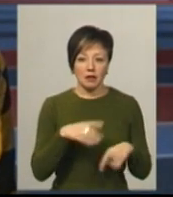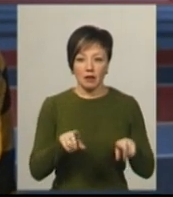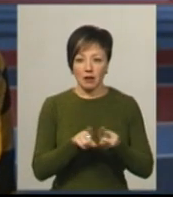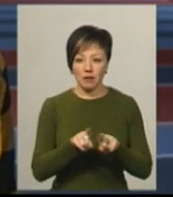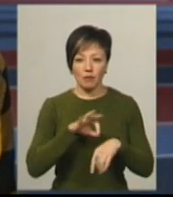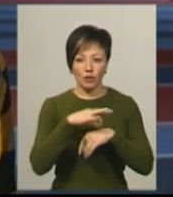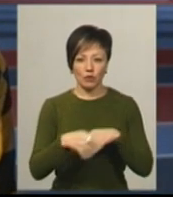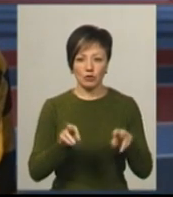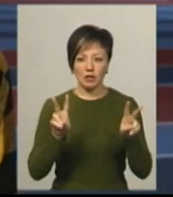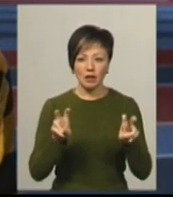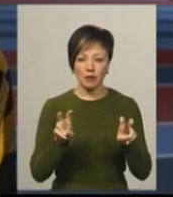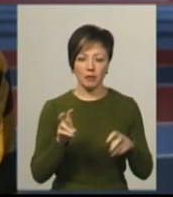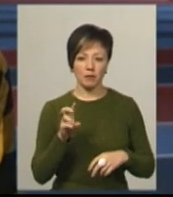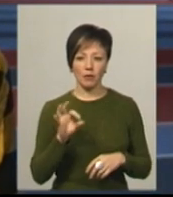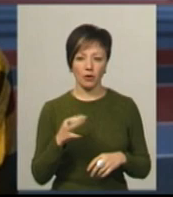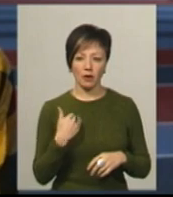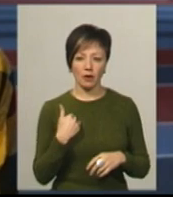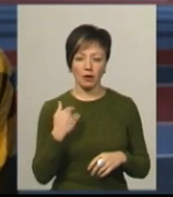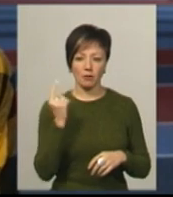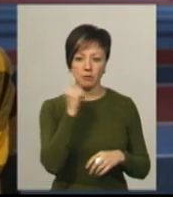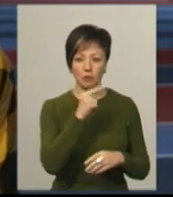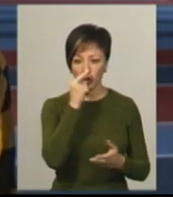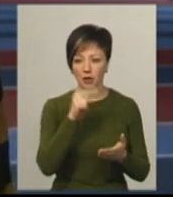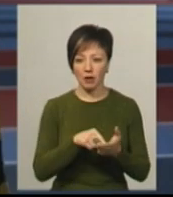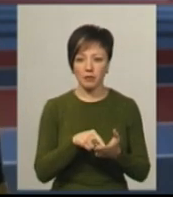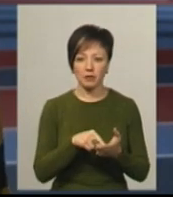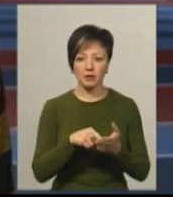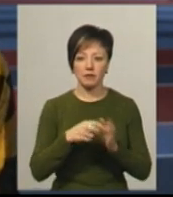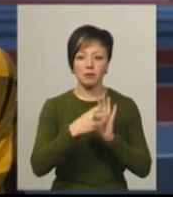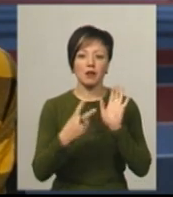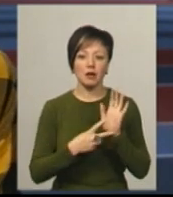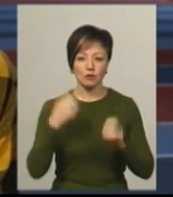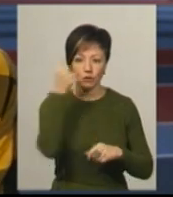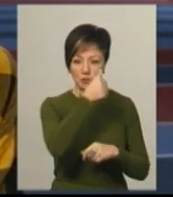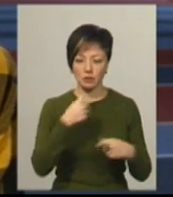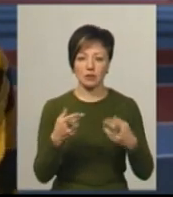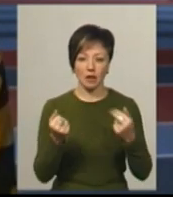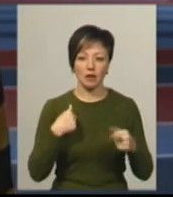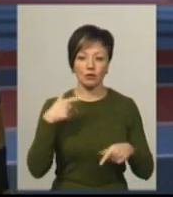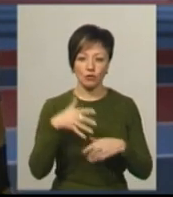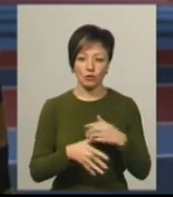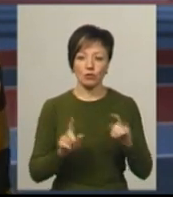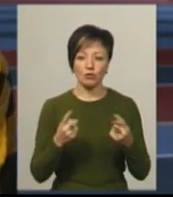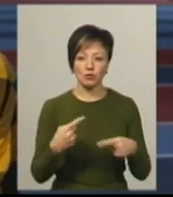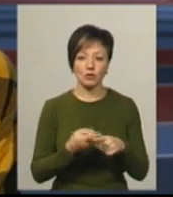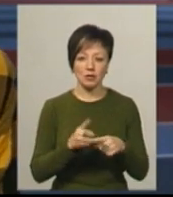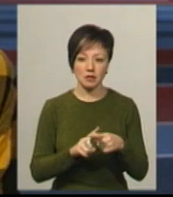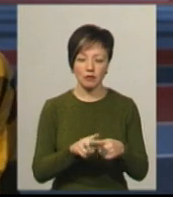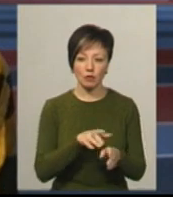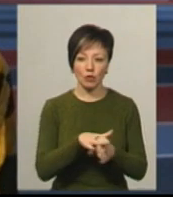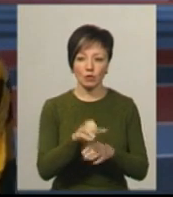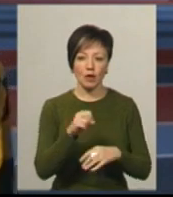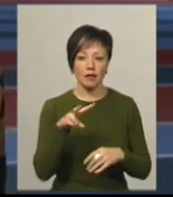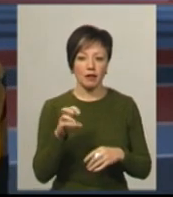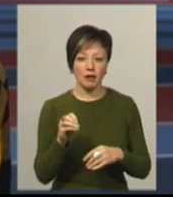трошки болюча тема, тому що я туди потрапив аж в 17-му році. Так, я зрозумів, чого це відбулося, але